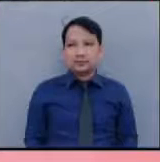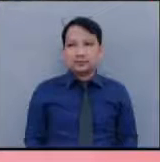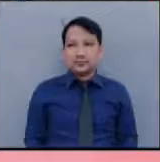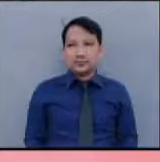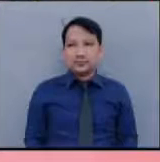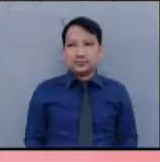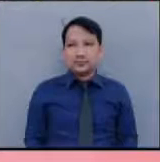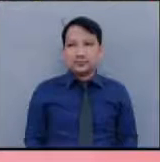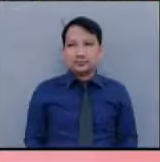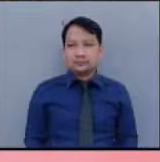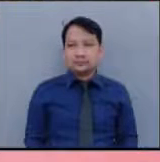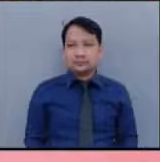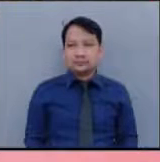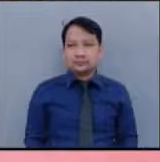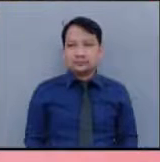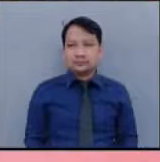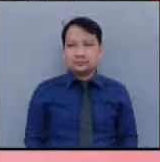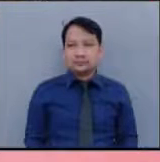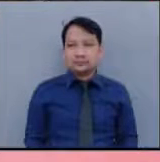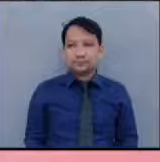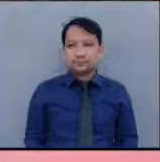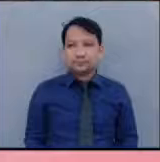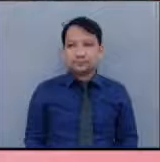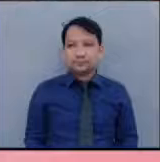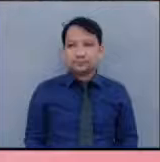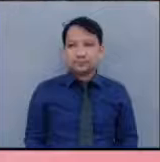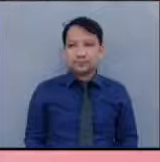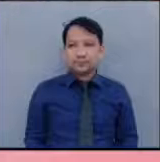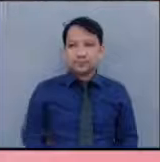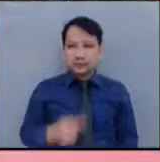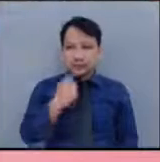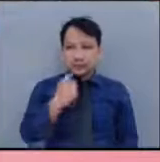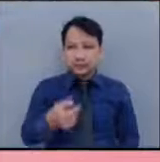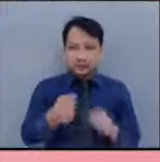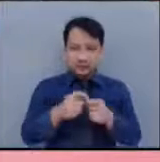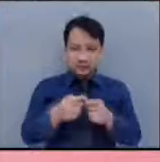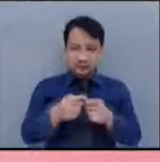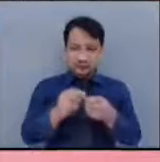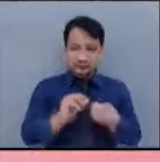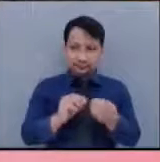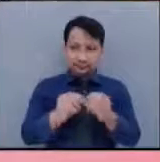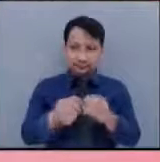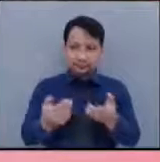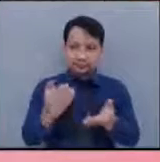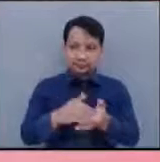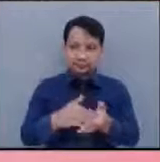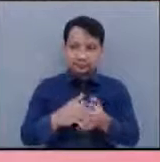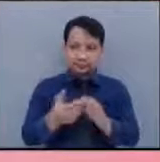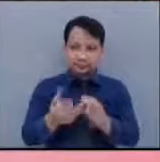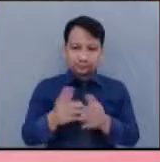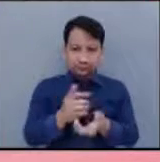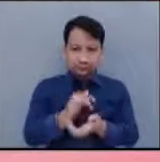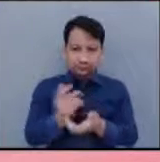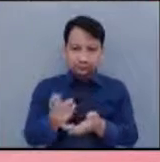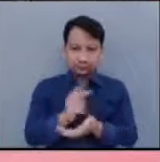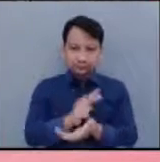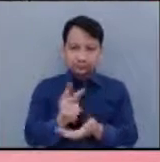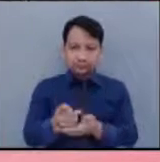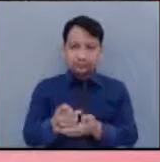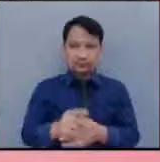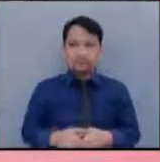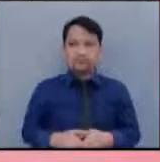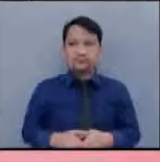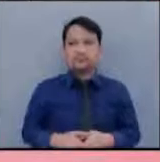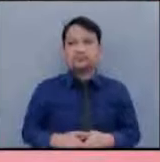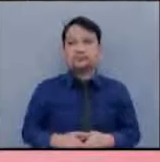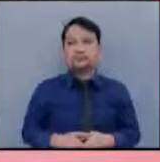bahagi ng isang gilid at ito'y tupiin pababa. Gawin ito sa magkabilang gilid. Ganun. Mga so, ka-RSP. Laging ganun.